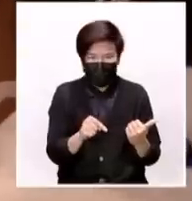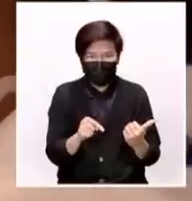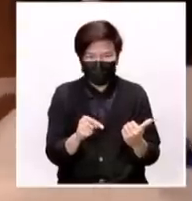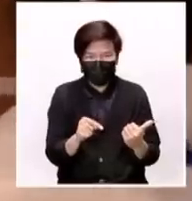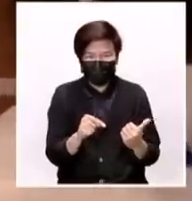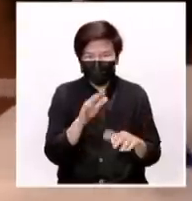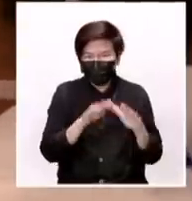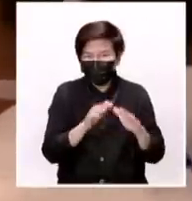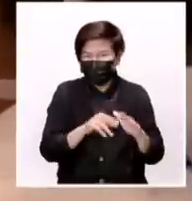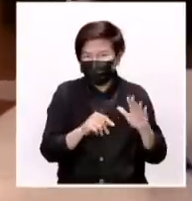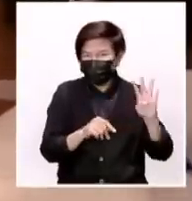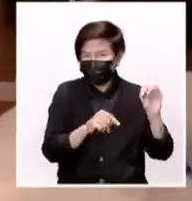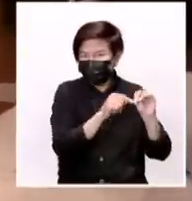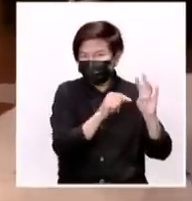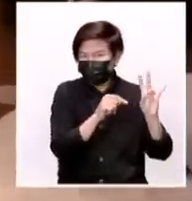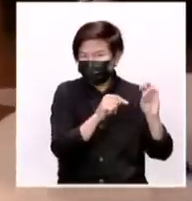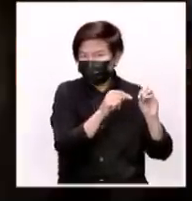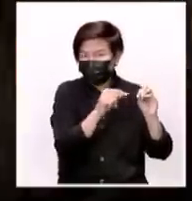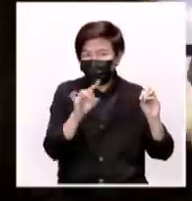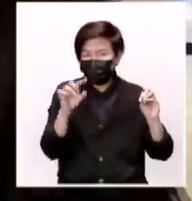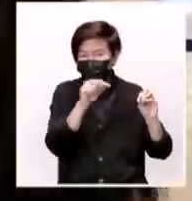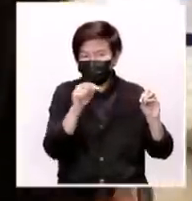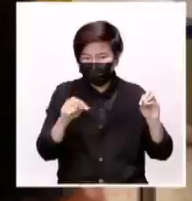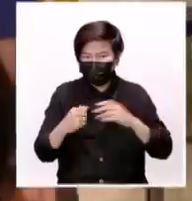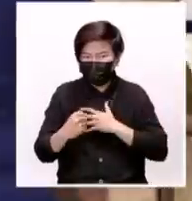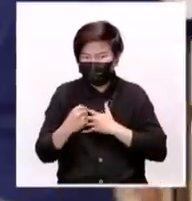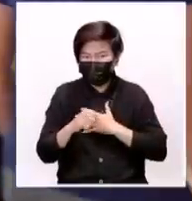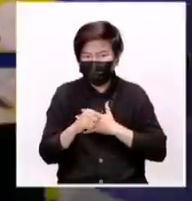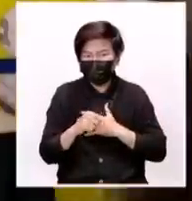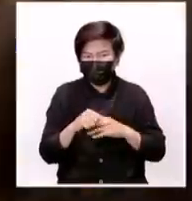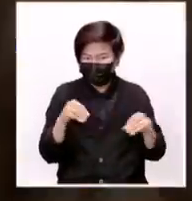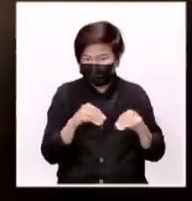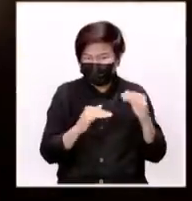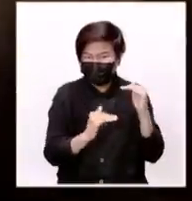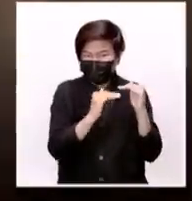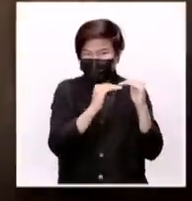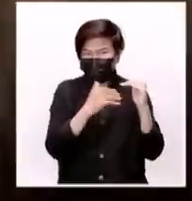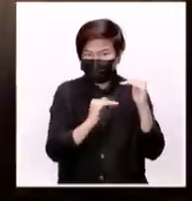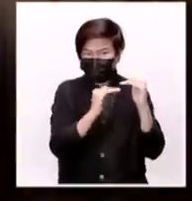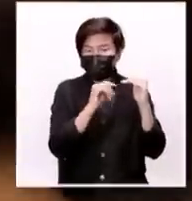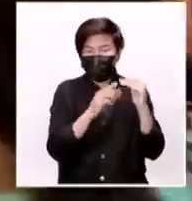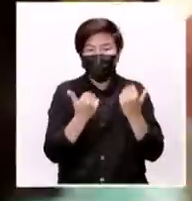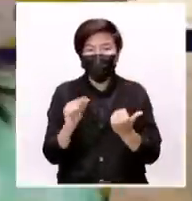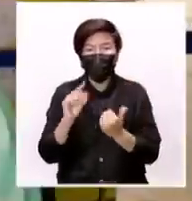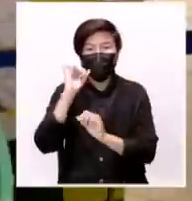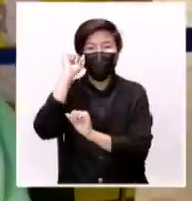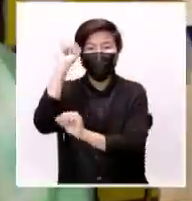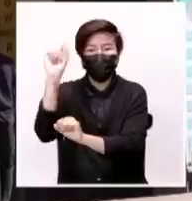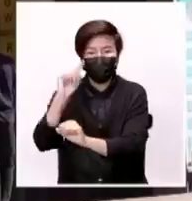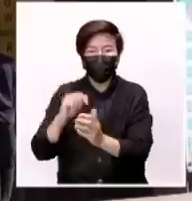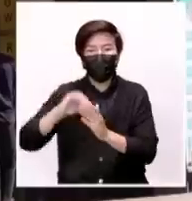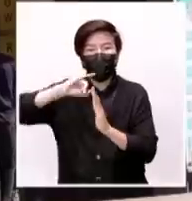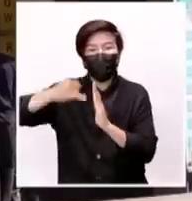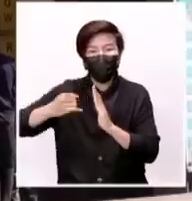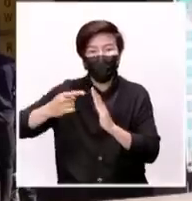ว่าง 70-100% ค่ะก็เลยทำให้ต้องมีมาตรการคุมเข้มมาตรการล่าสุดที่ออกมาเลยนะคะเพิ่งเป็นข่าวค่ะก็คือแบนการเดินทาง